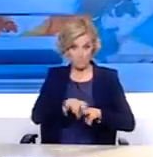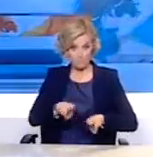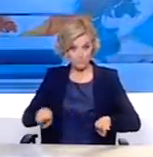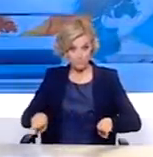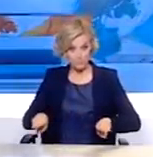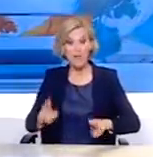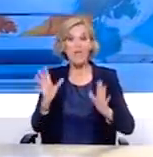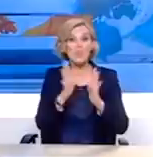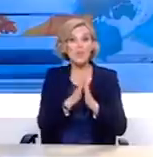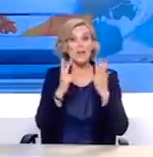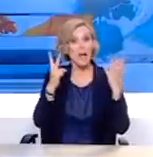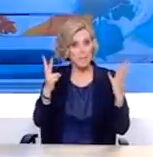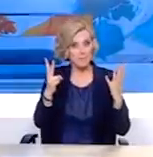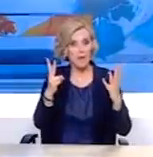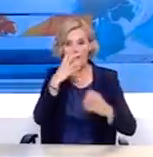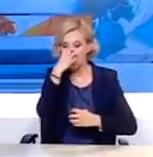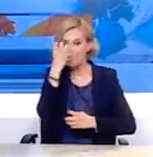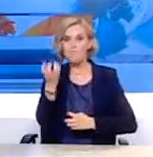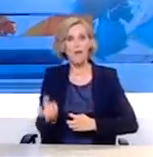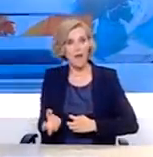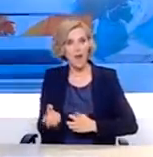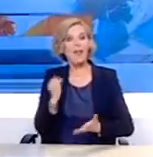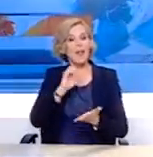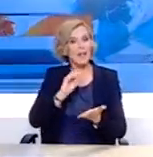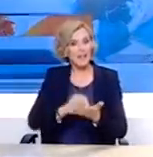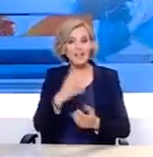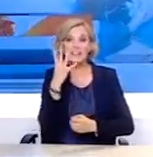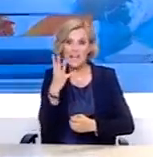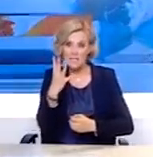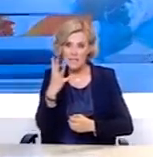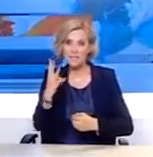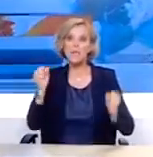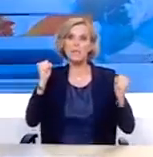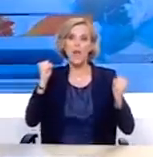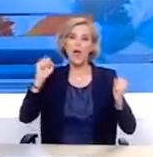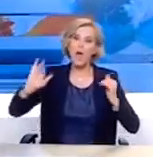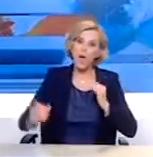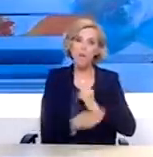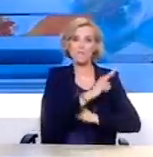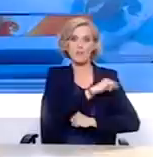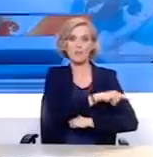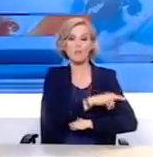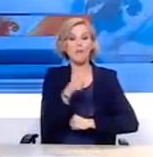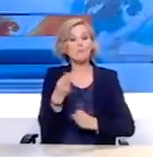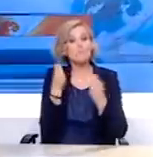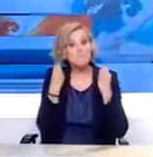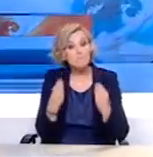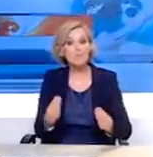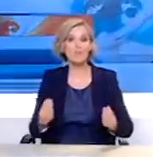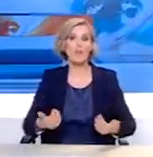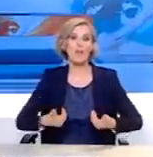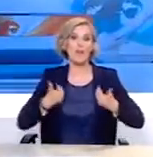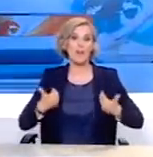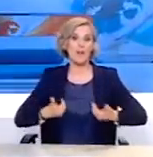4 έχουν πάρει εξιτήριο από το νοσοκομείο σήμερα και άλλοι 6 είναι πολύ καλά στην υγεία τους. Αυτά είναι πολύ ενθαρρυντικά νέα από μια μεγάλη μονάδα